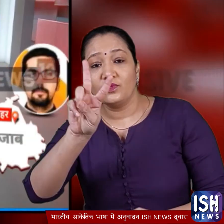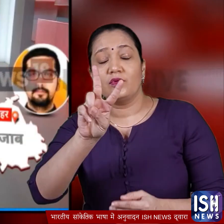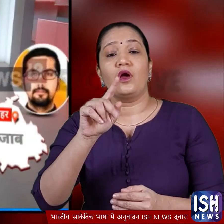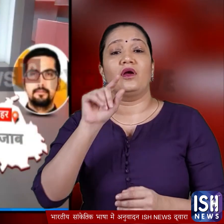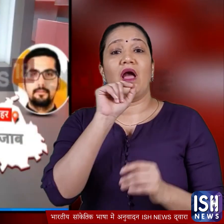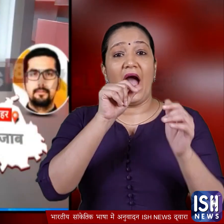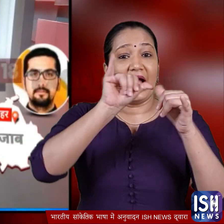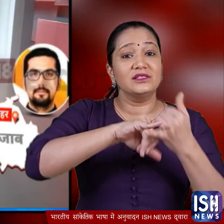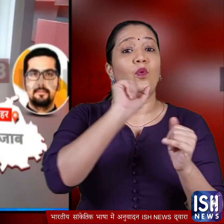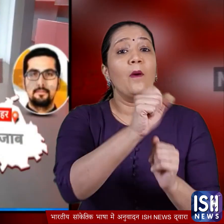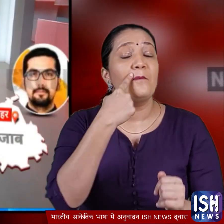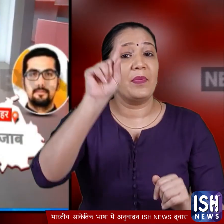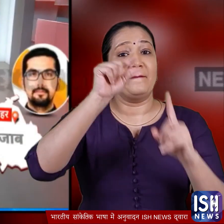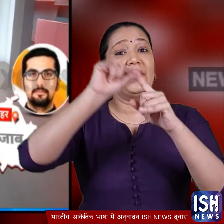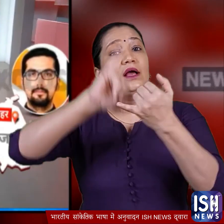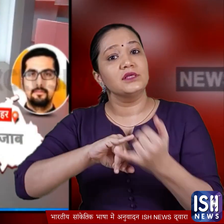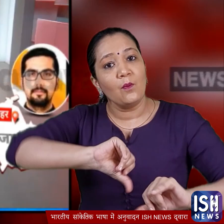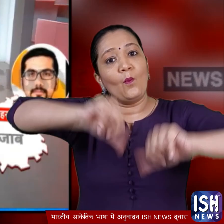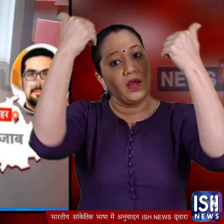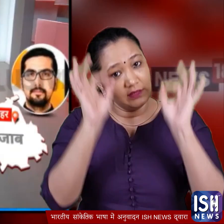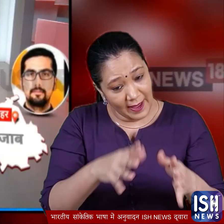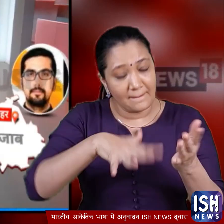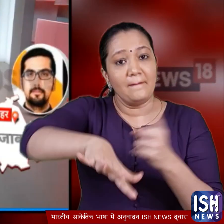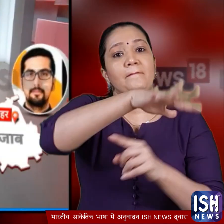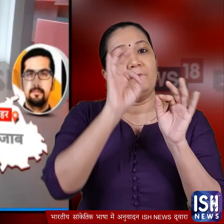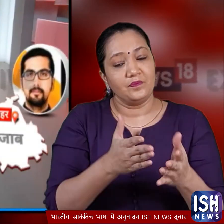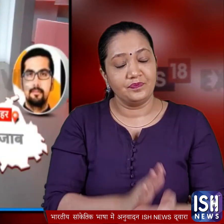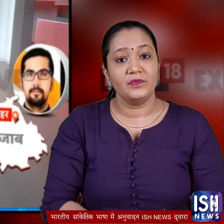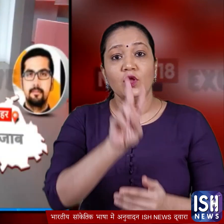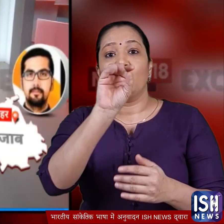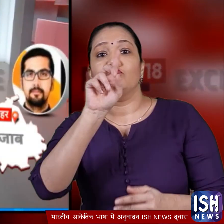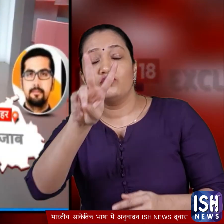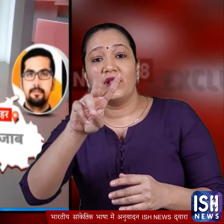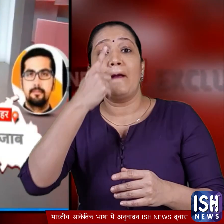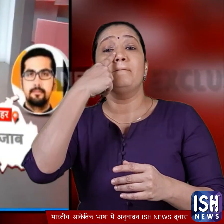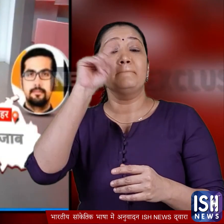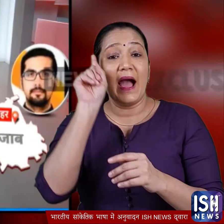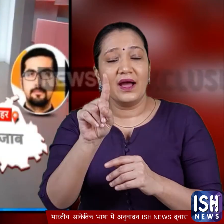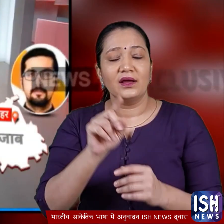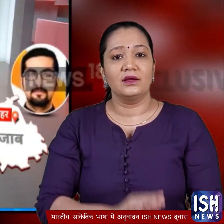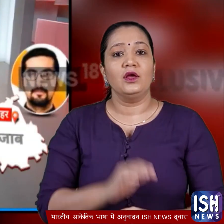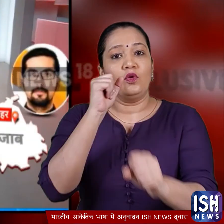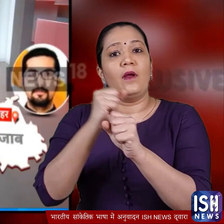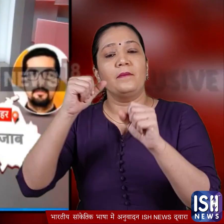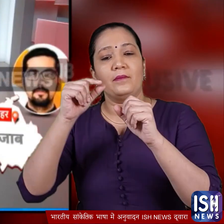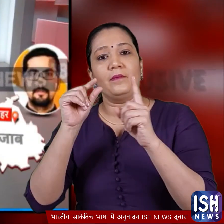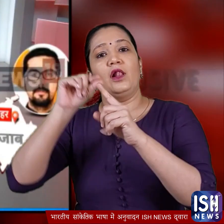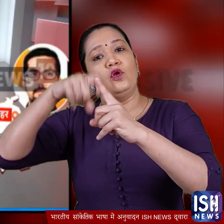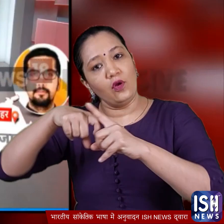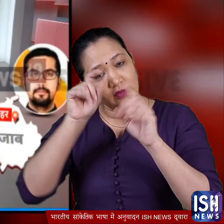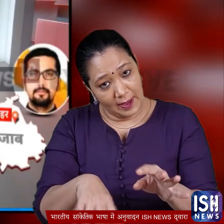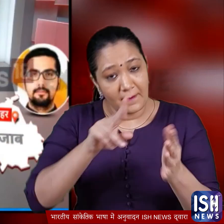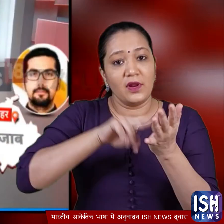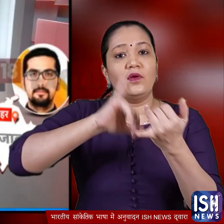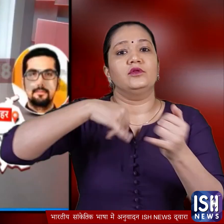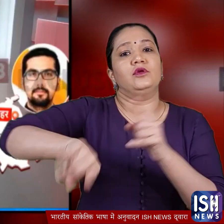2002 में अंगद सिंह के पिता प्रकाश सिंह नवांशहर से चुनाव जीतकर विधानसभा पहुंचे। वहीं 2012 में अंगद सिंह की मां गुरिकमाल कौर ने कांग्रेस की